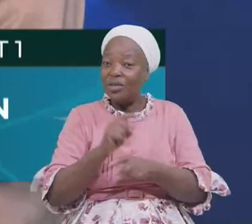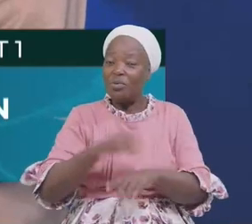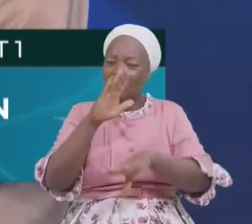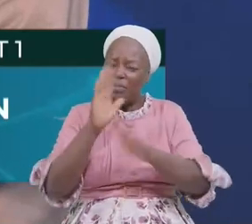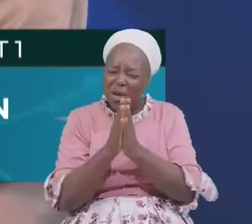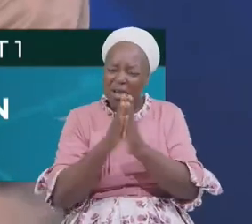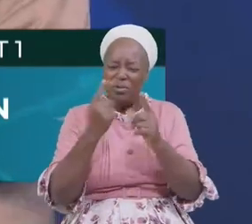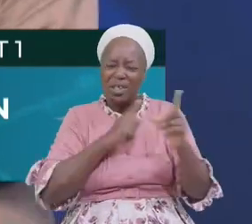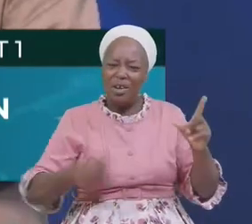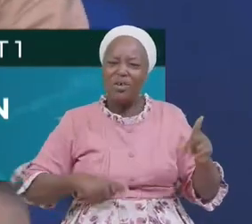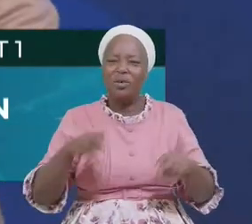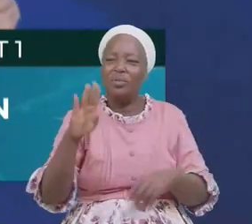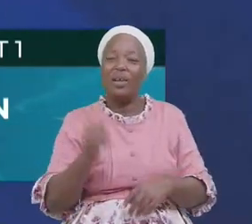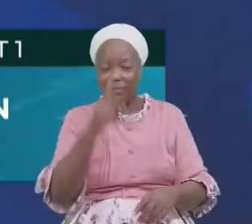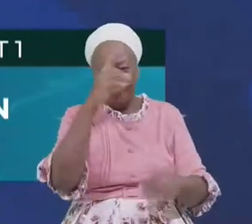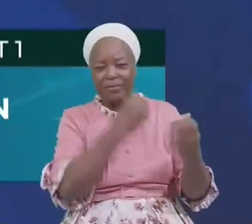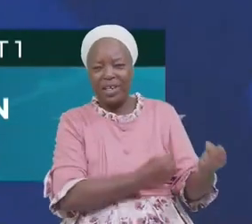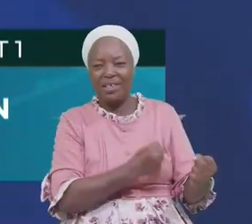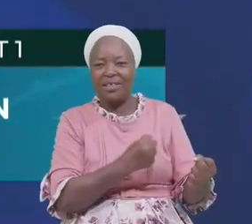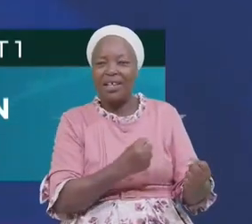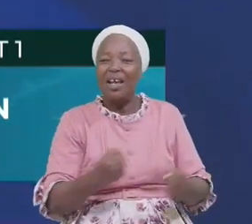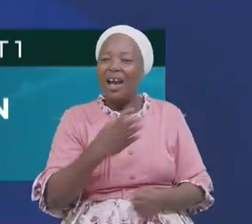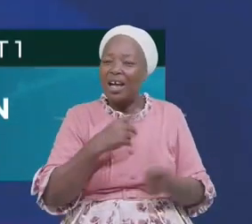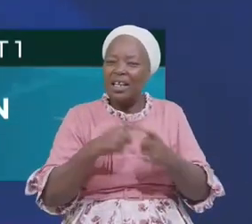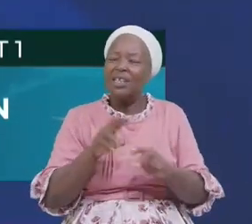comme nous invoquons le Seigneur par la foi,